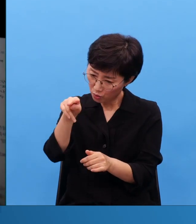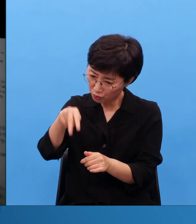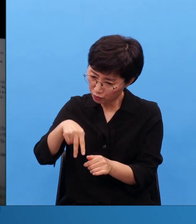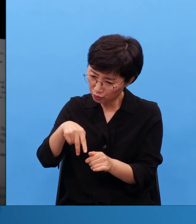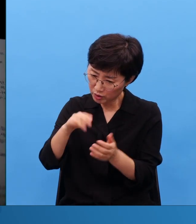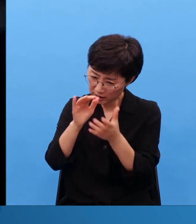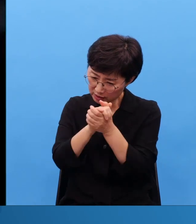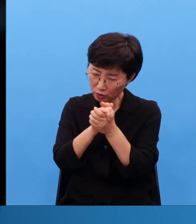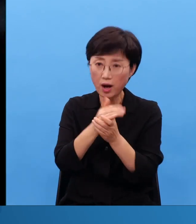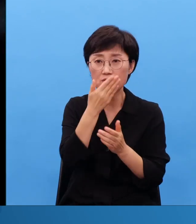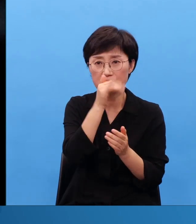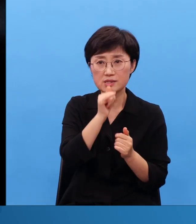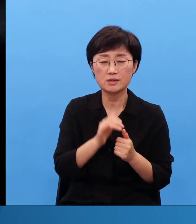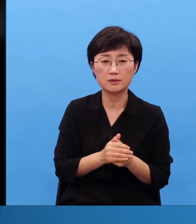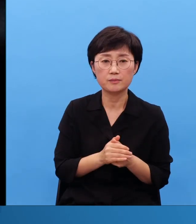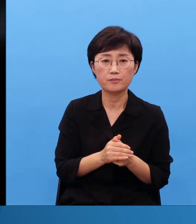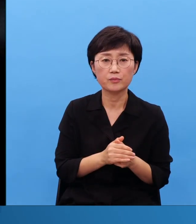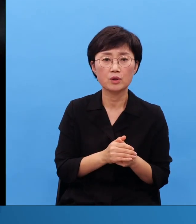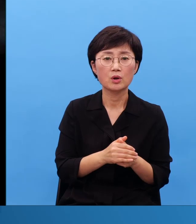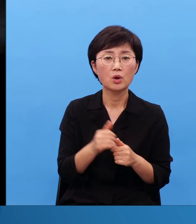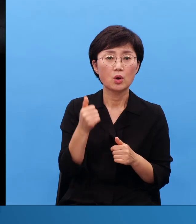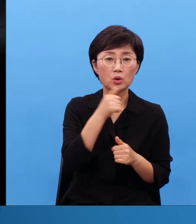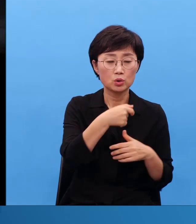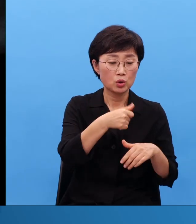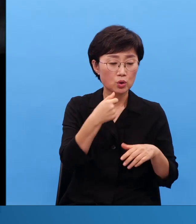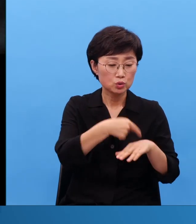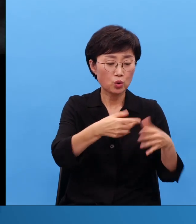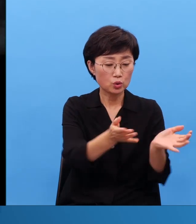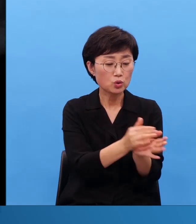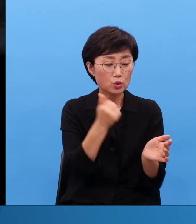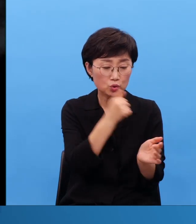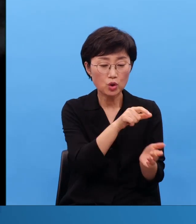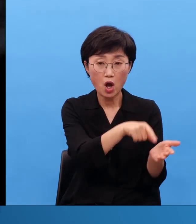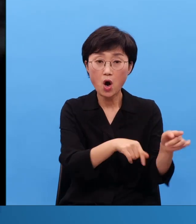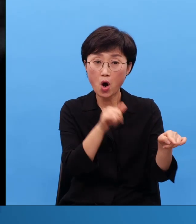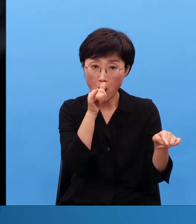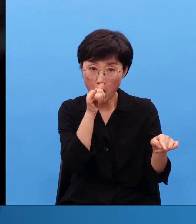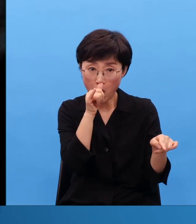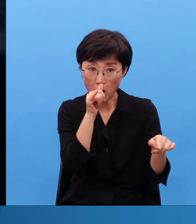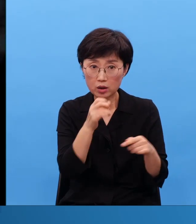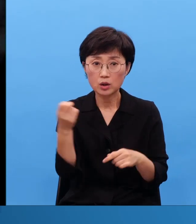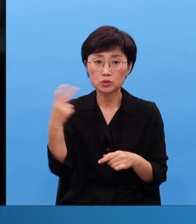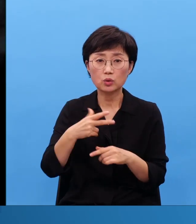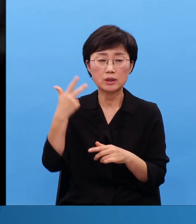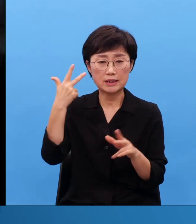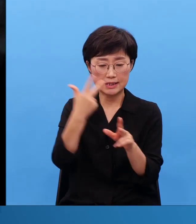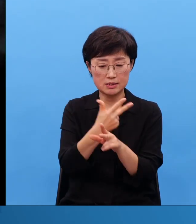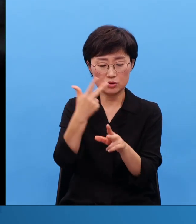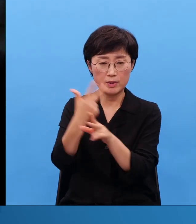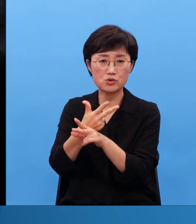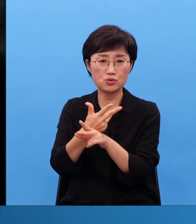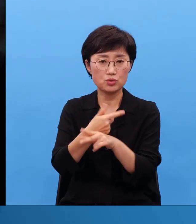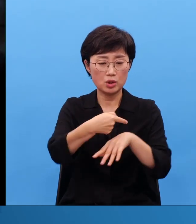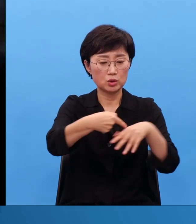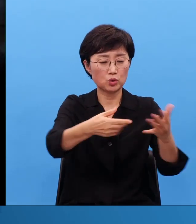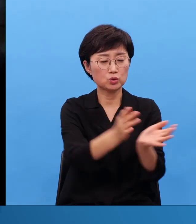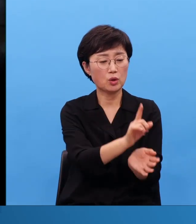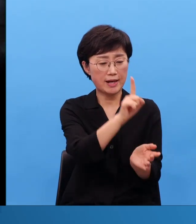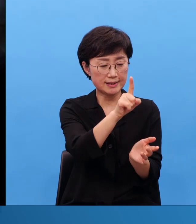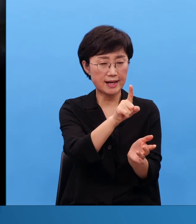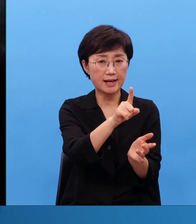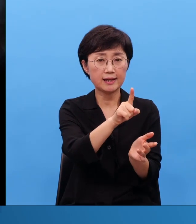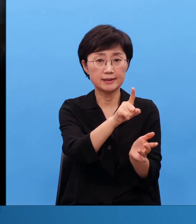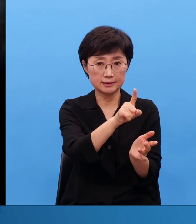있습니다. 종족 소개와 붙잡을 말씀을 정리해 놓았고 일주일씩 한 종족을 마음에 품고 기도하실